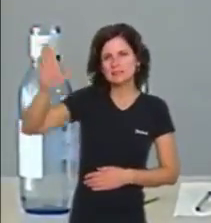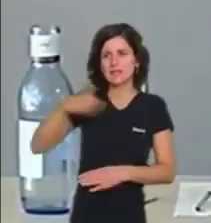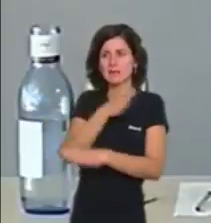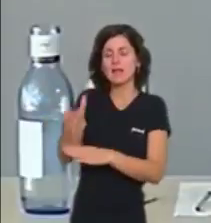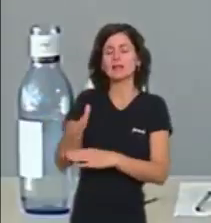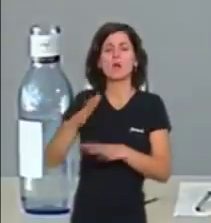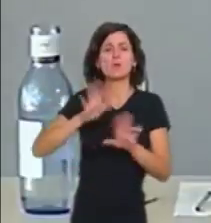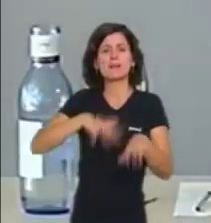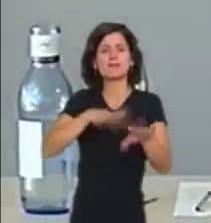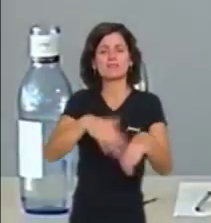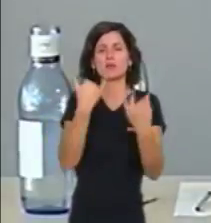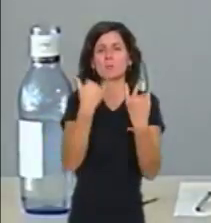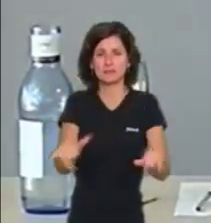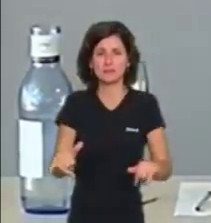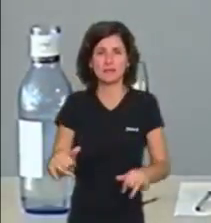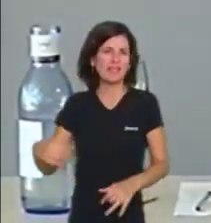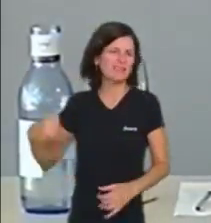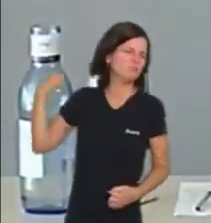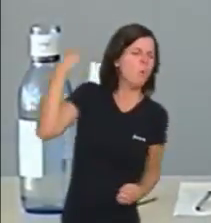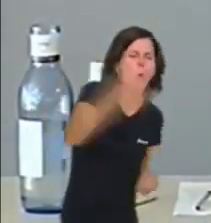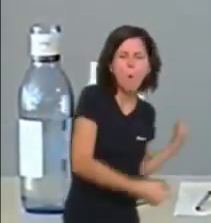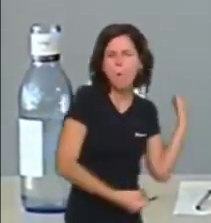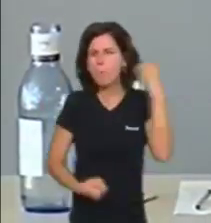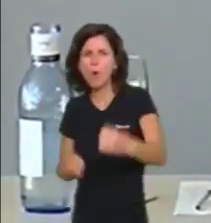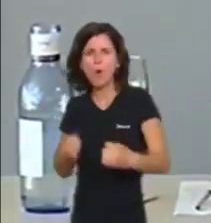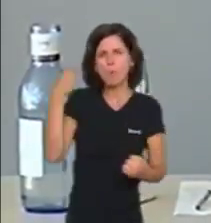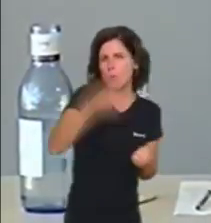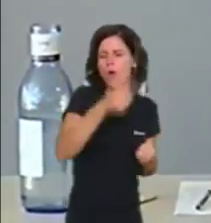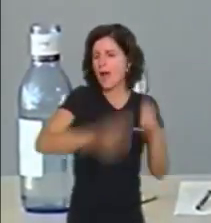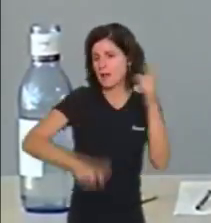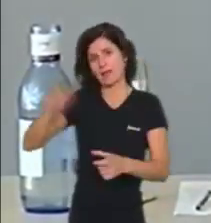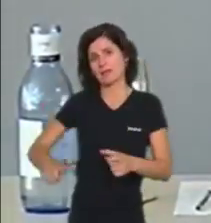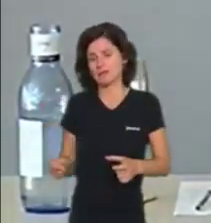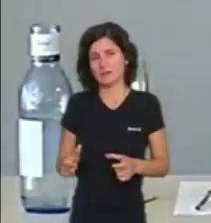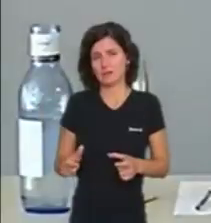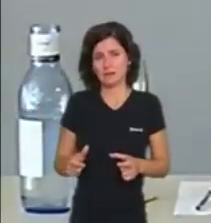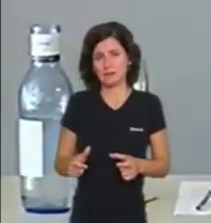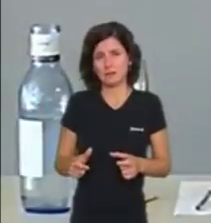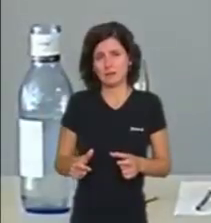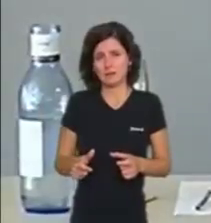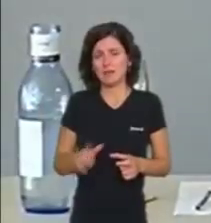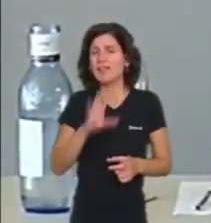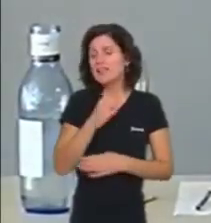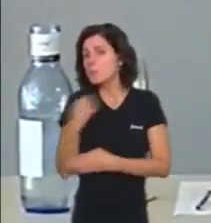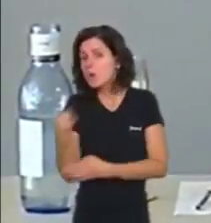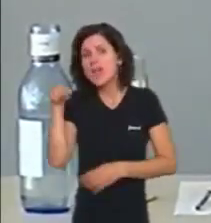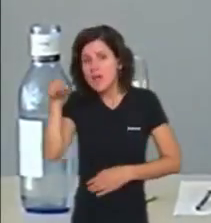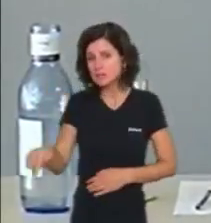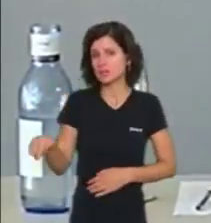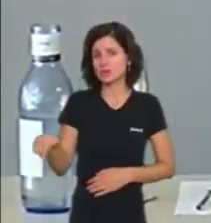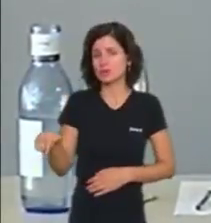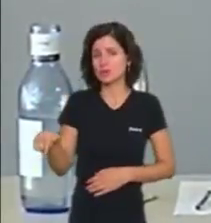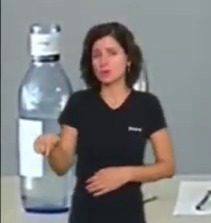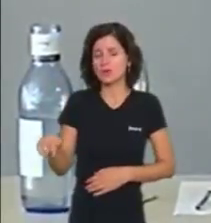manifestació pacífica i li obrin el cap a la gent. Qui està fent això posa en una deriva